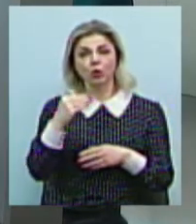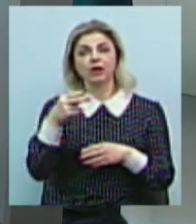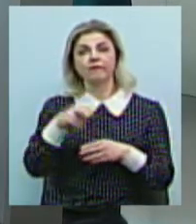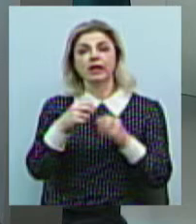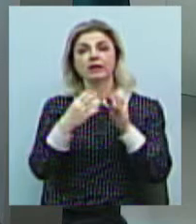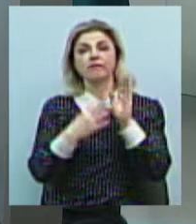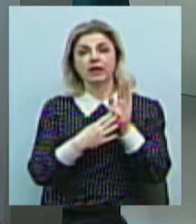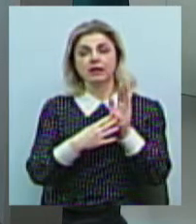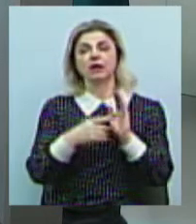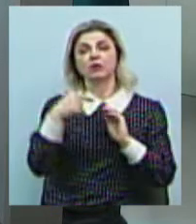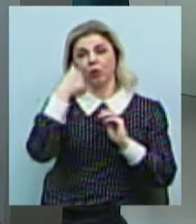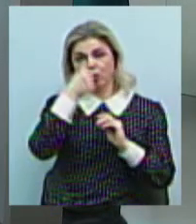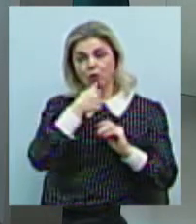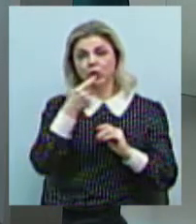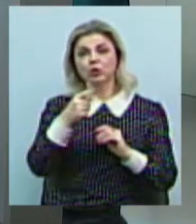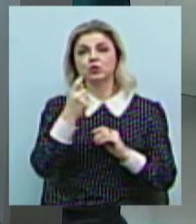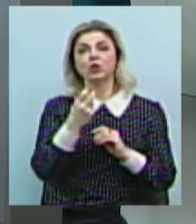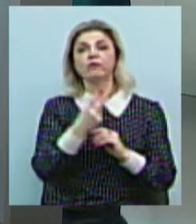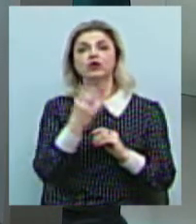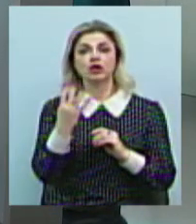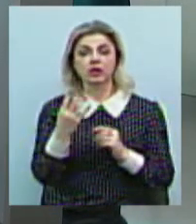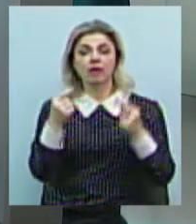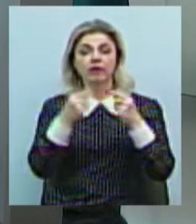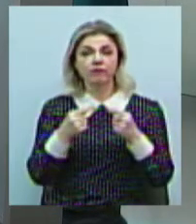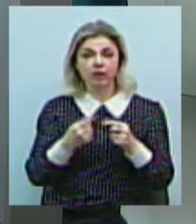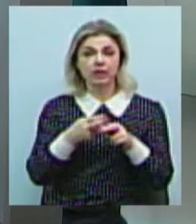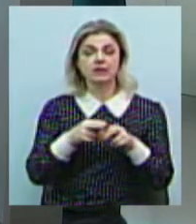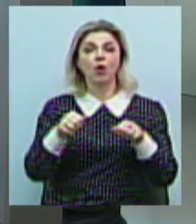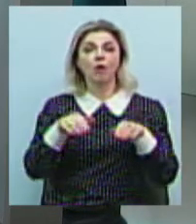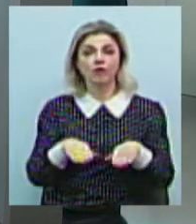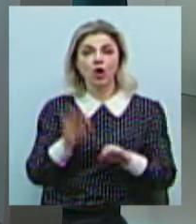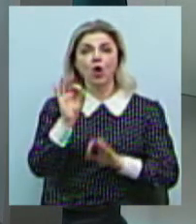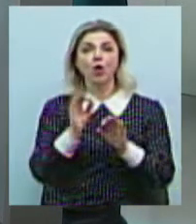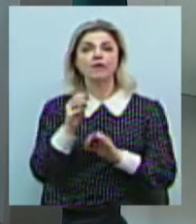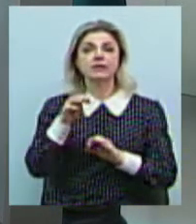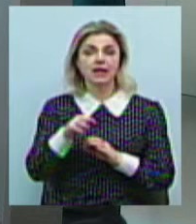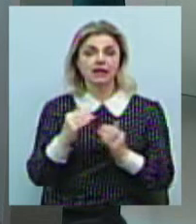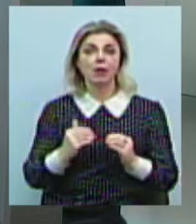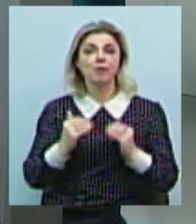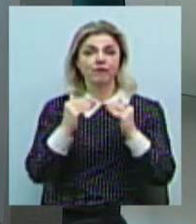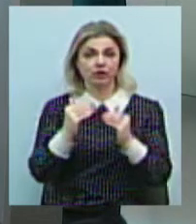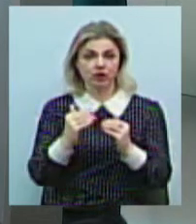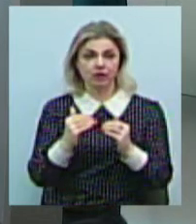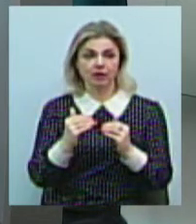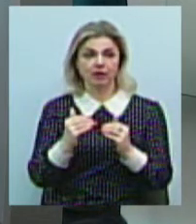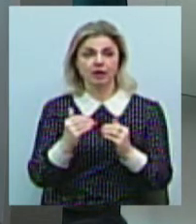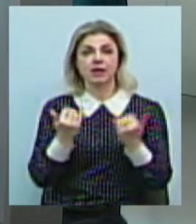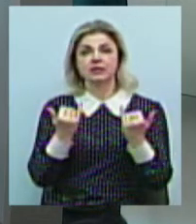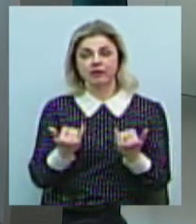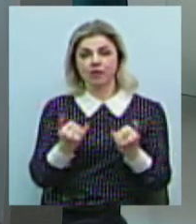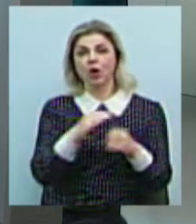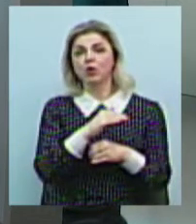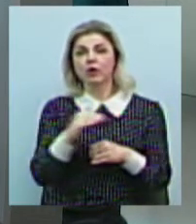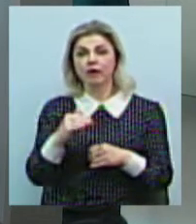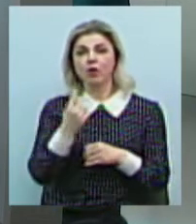2019 року, номер 124, відповідно до якої цей коефіцієнт підвищення, який я сказав, на сьогодні